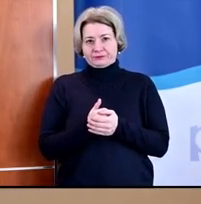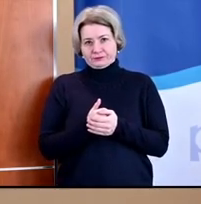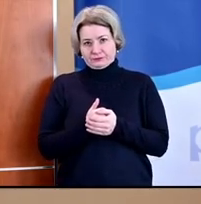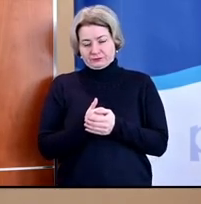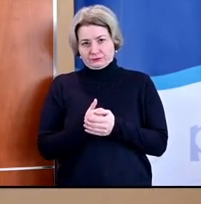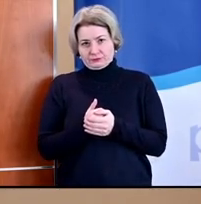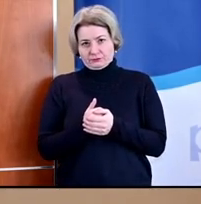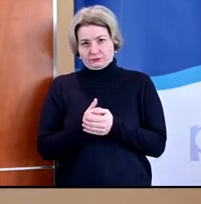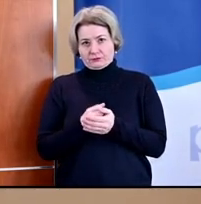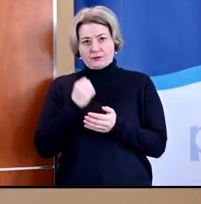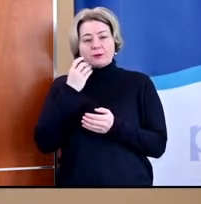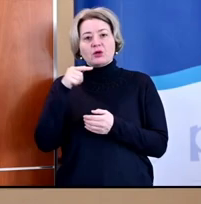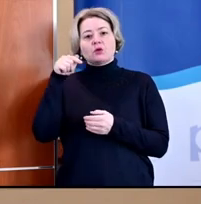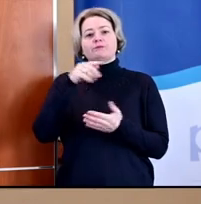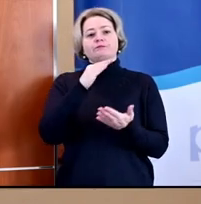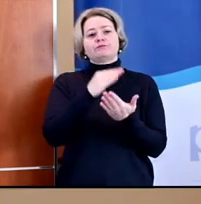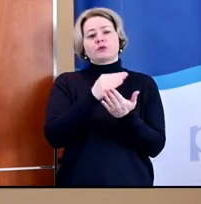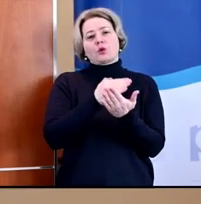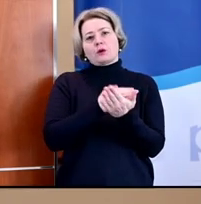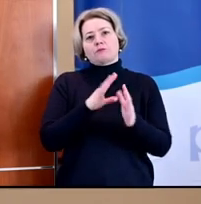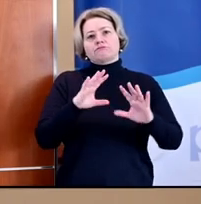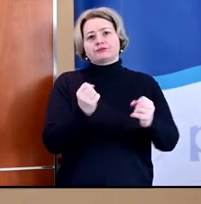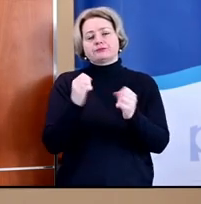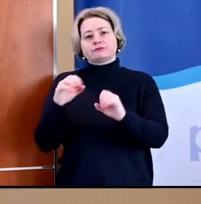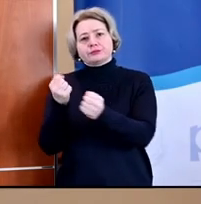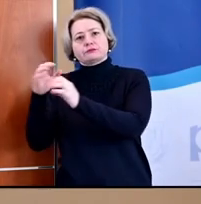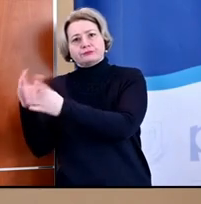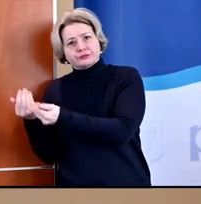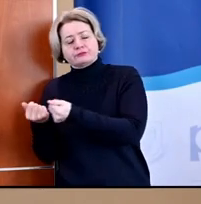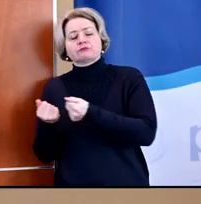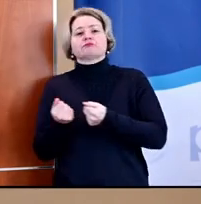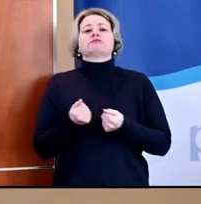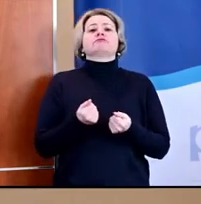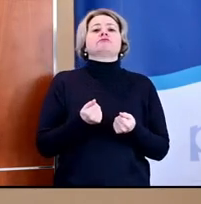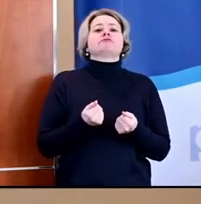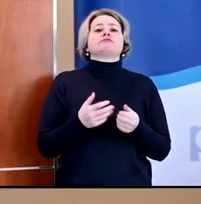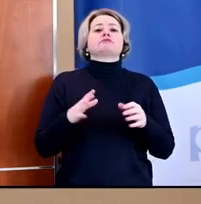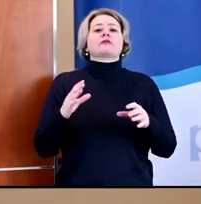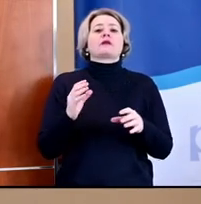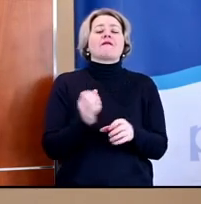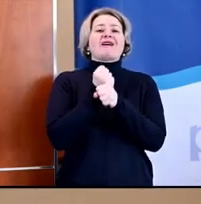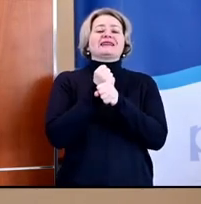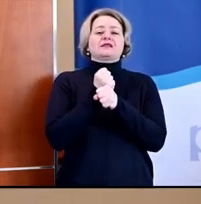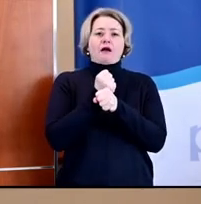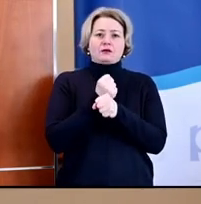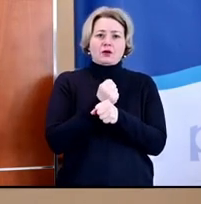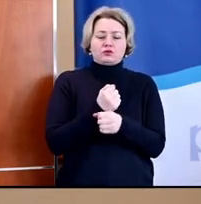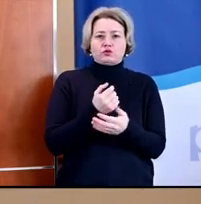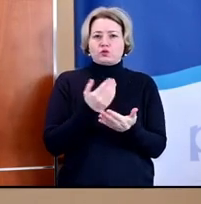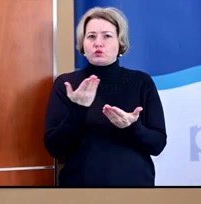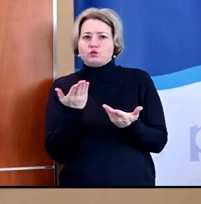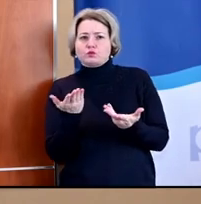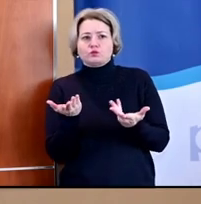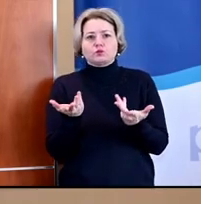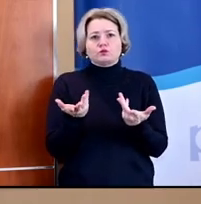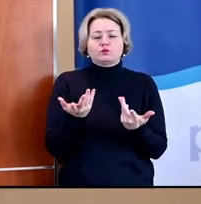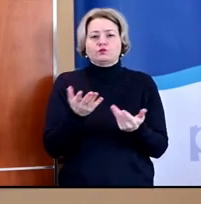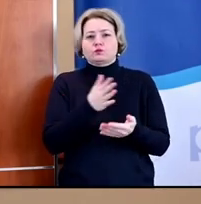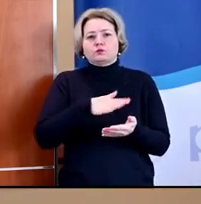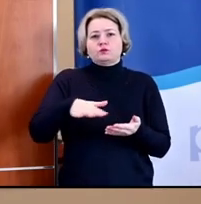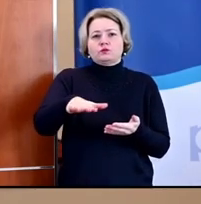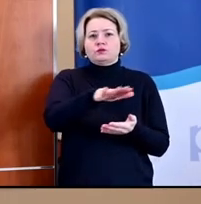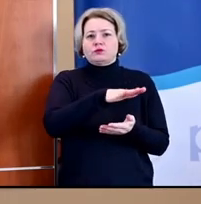amikor ezeket a programokat létrehoztuk akkor ezekre a fenntarthatósági aspektusokra fókuszált